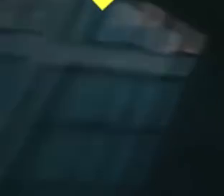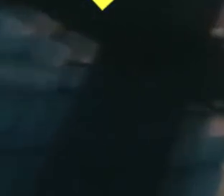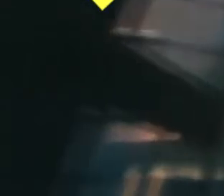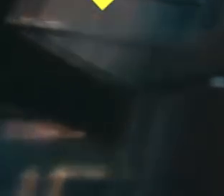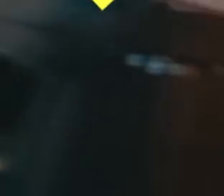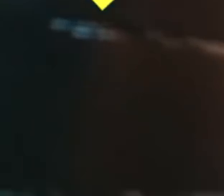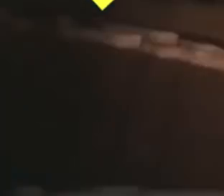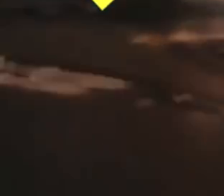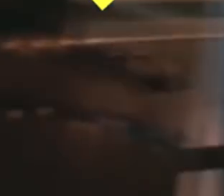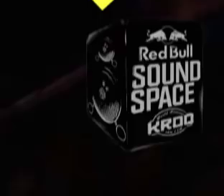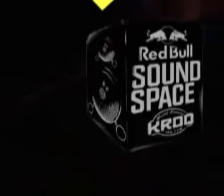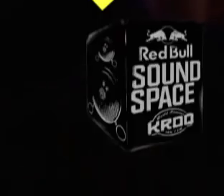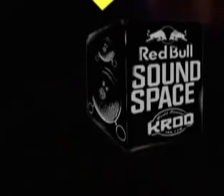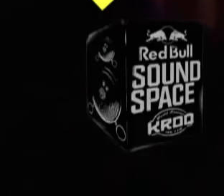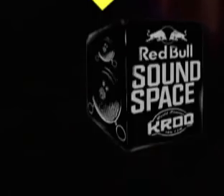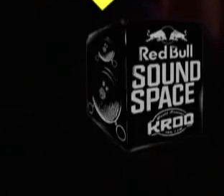איך נשמע העשור שלנו?